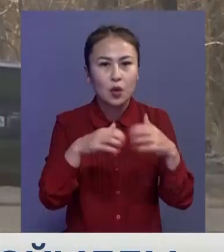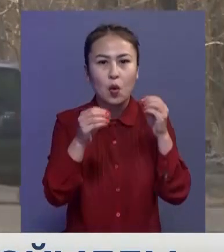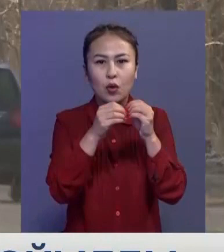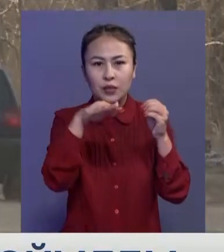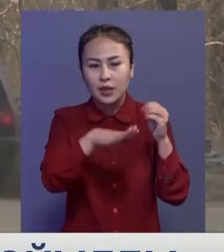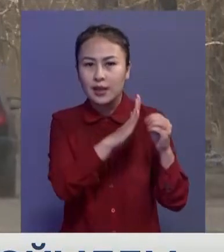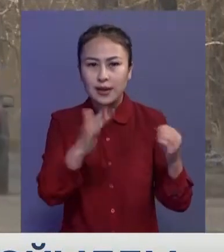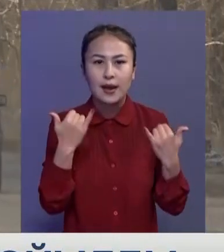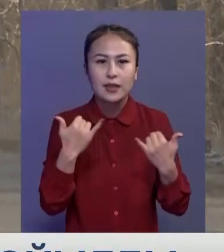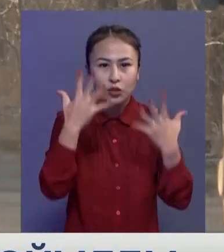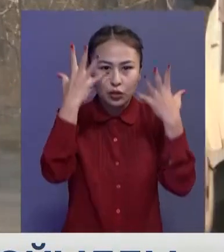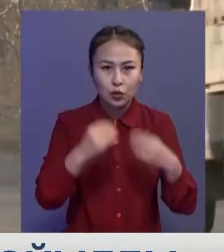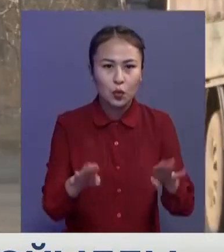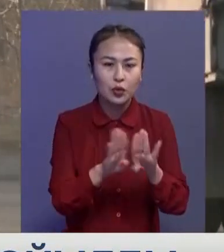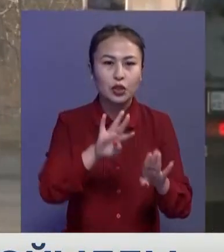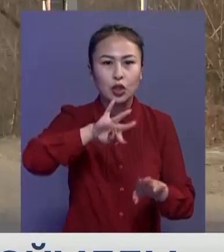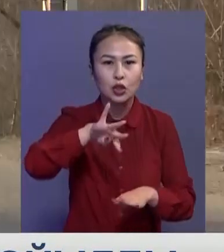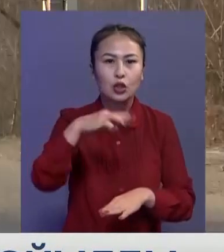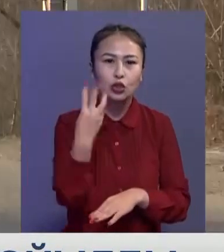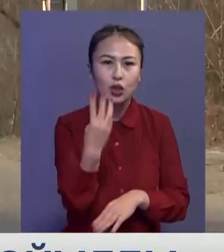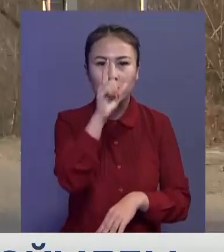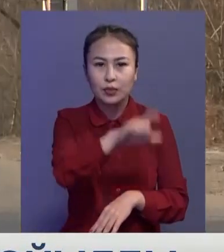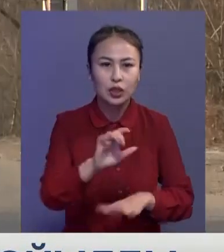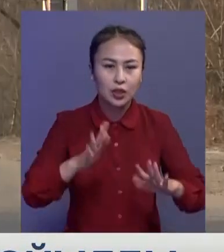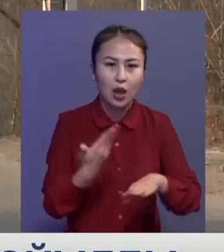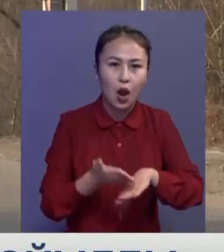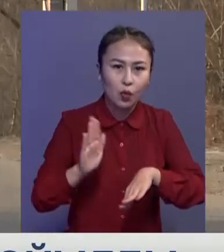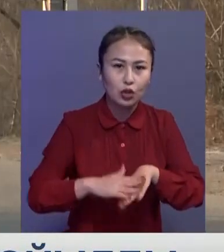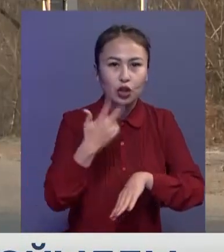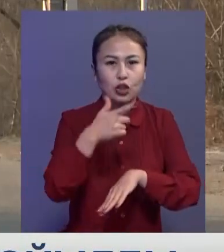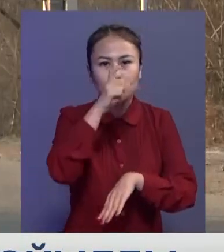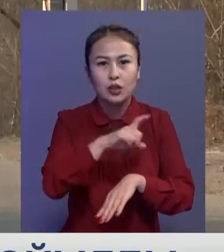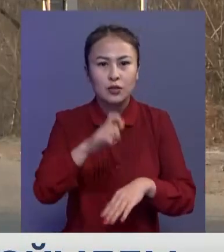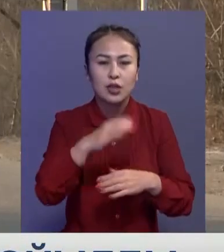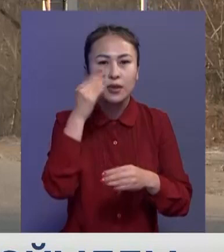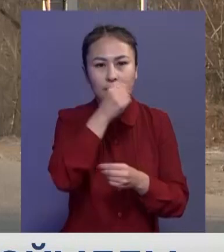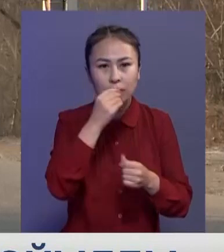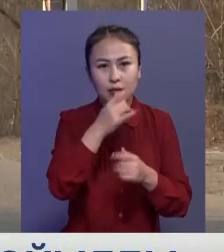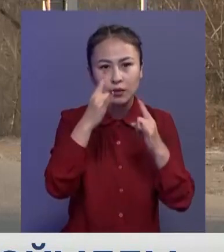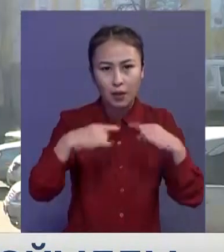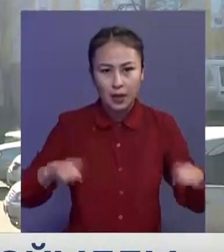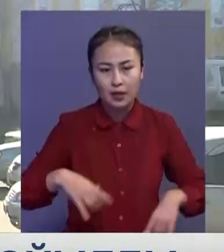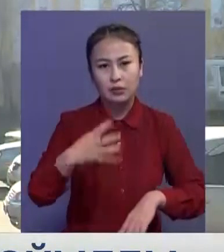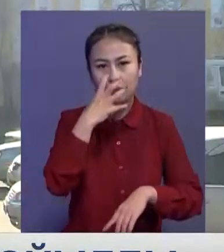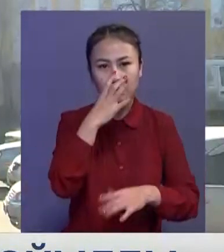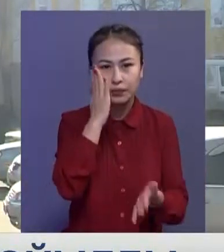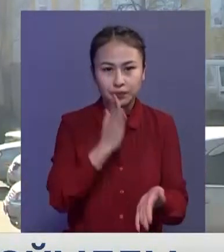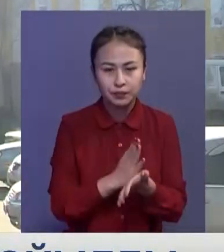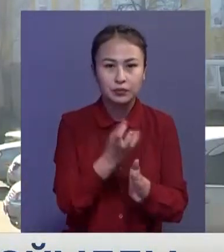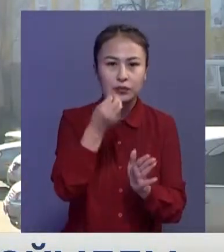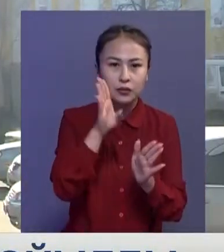саны 10000-нан асты. Қазіргі күні өңірде 43 адамның жағдайы ауыр, 3 адам жасанды тыныс алу аппаратына